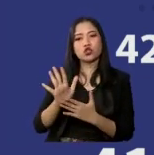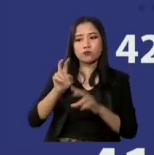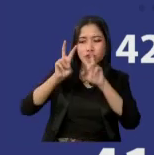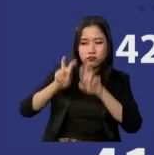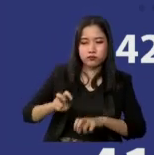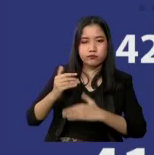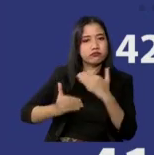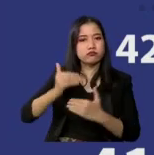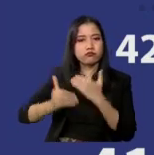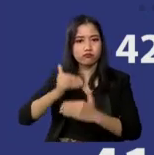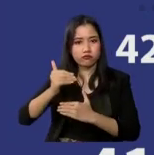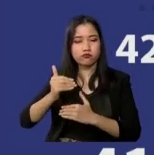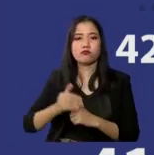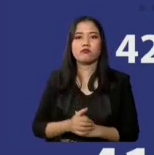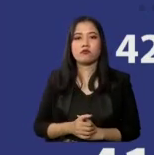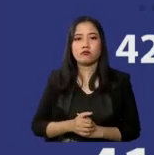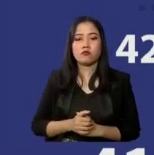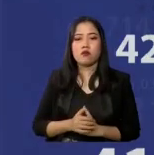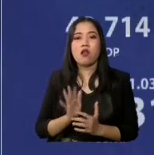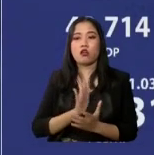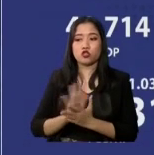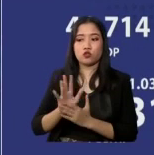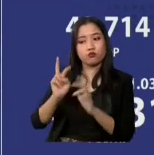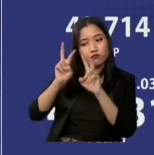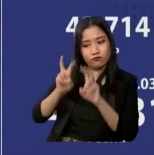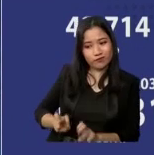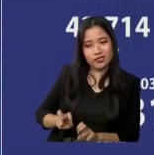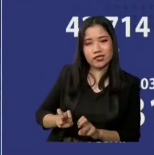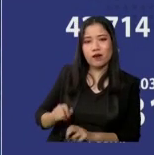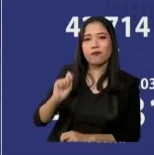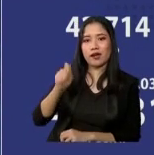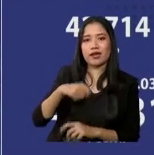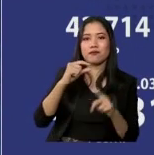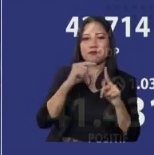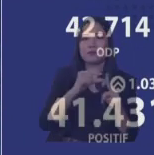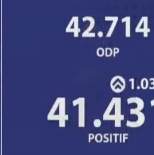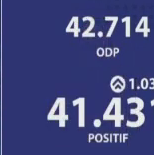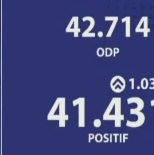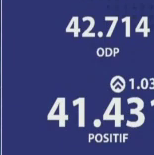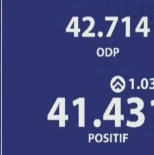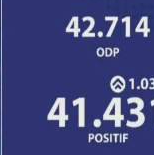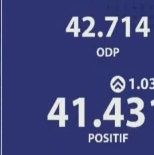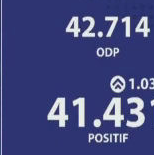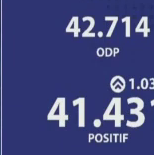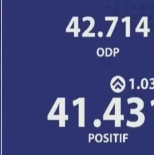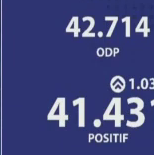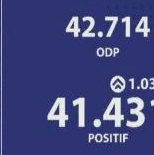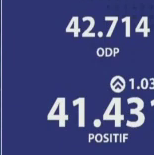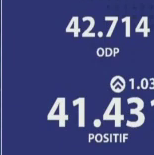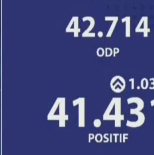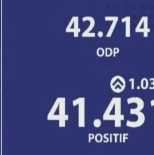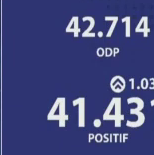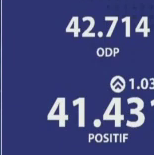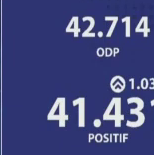dan kemudian dilakukan pemeriksaan dengan menggunakan PCR atau DCM hal